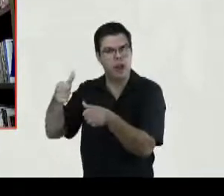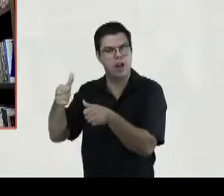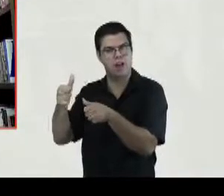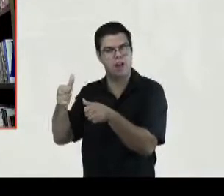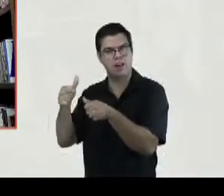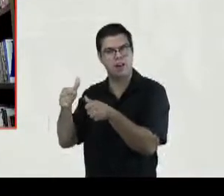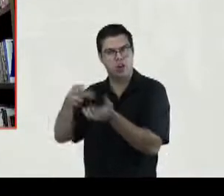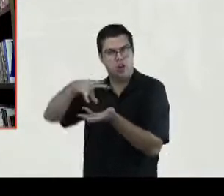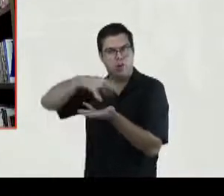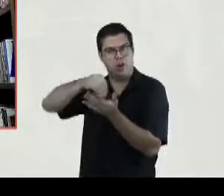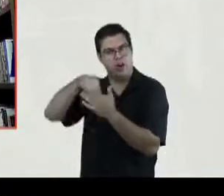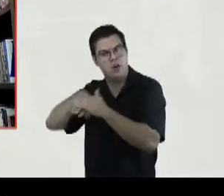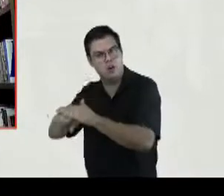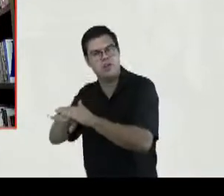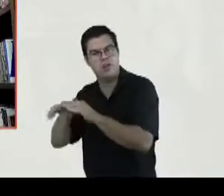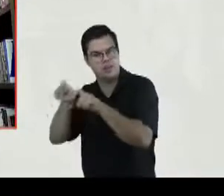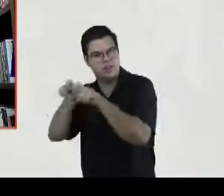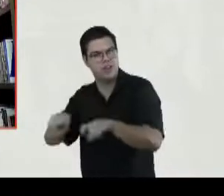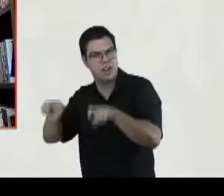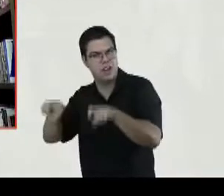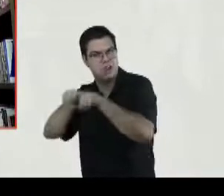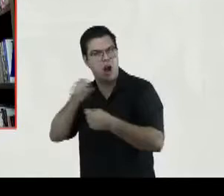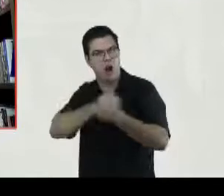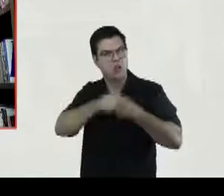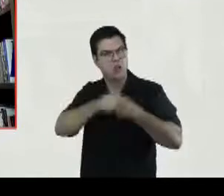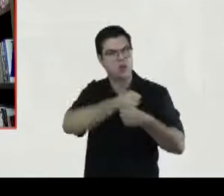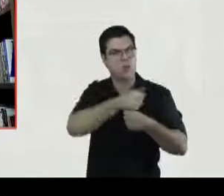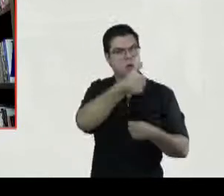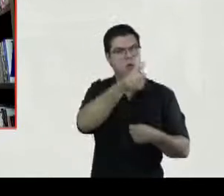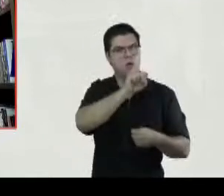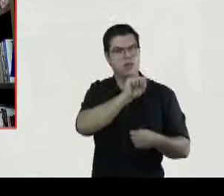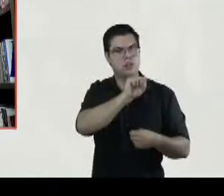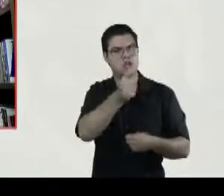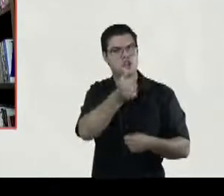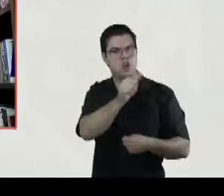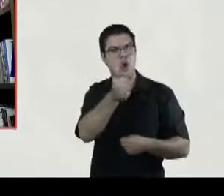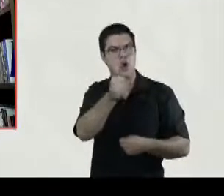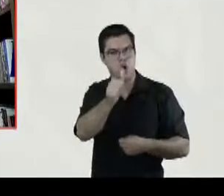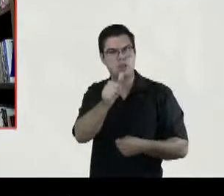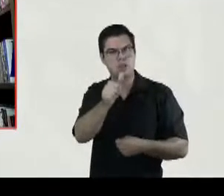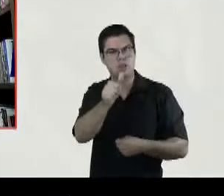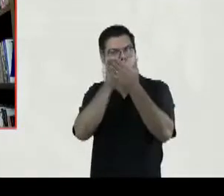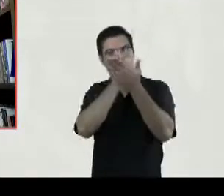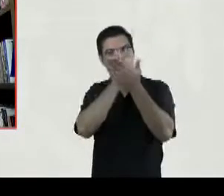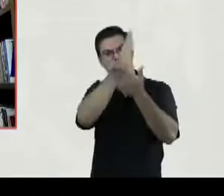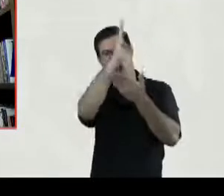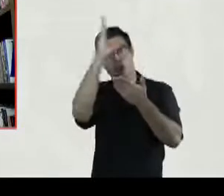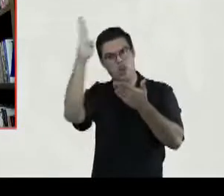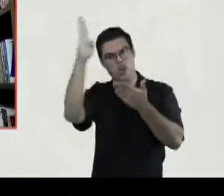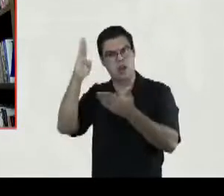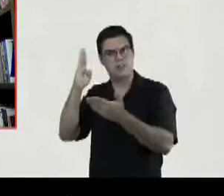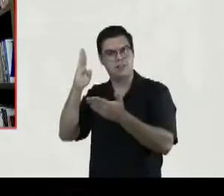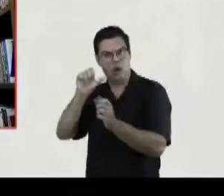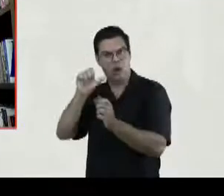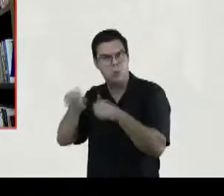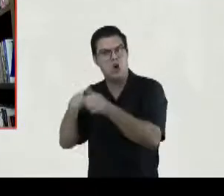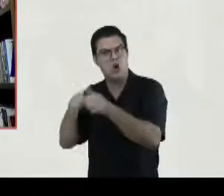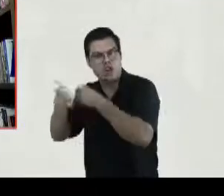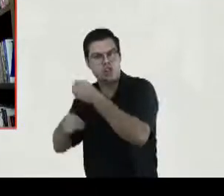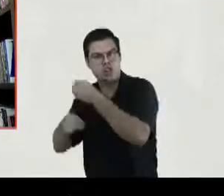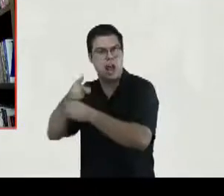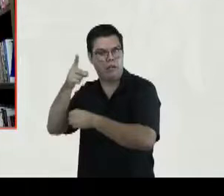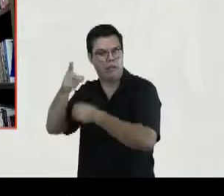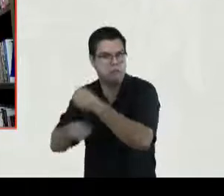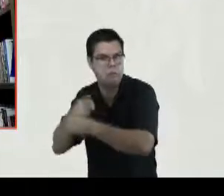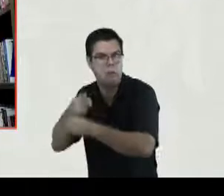Les bibliothèques ont commencé à informatiser dans les années 80, donc tout ce qui est publié après 1985